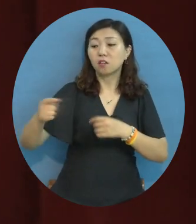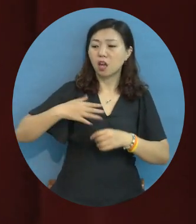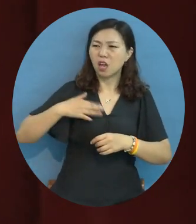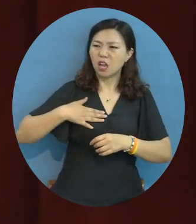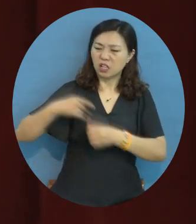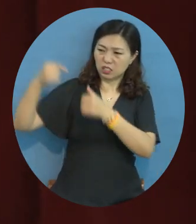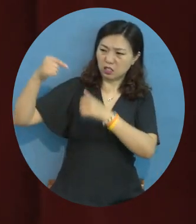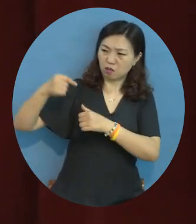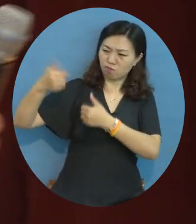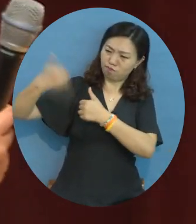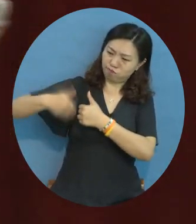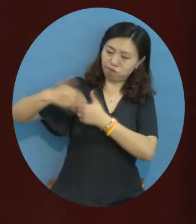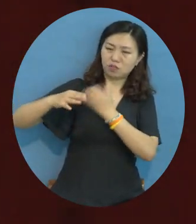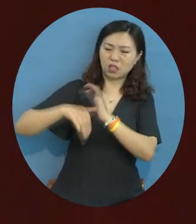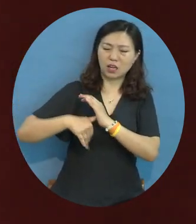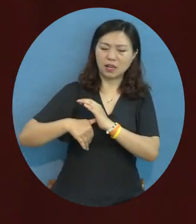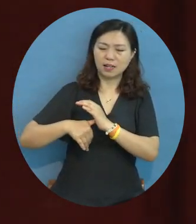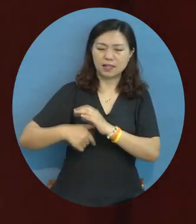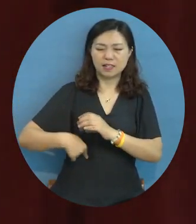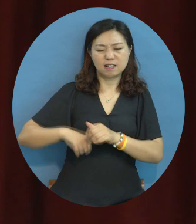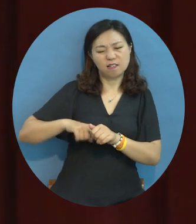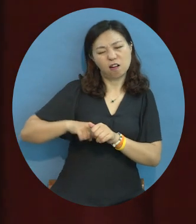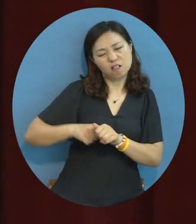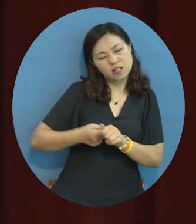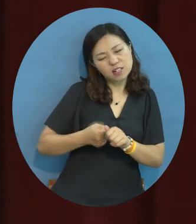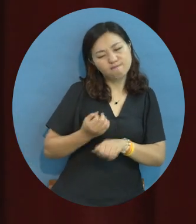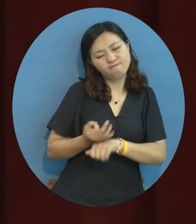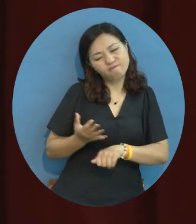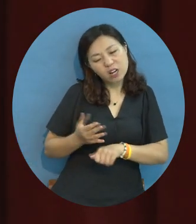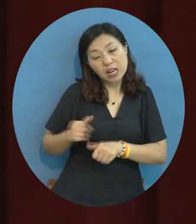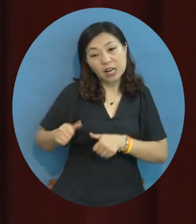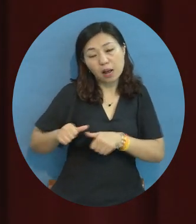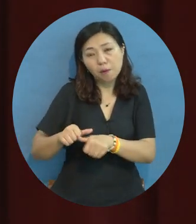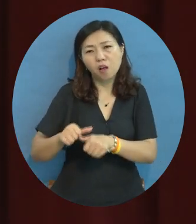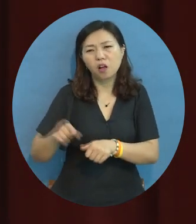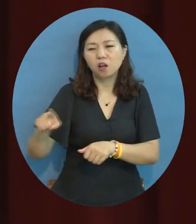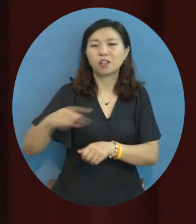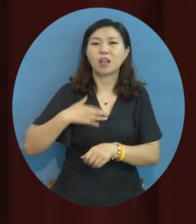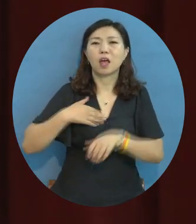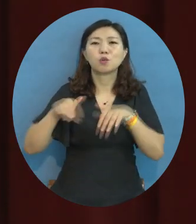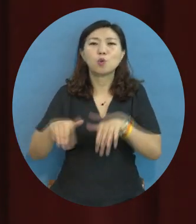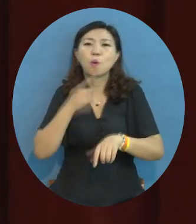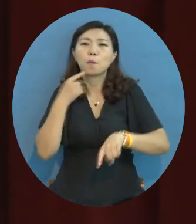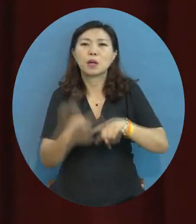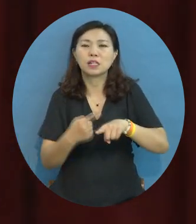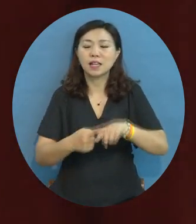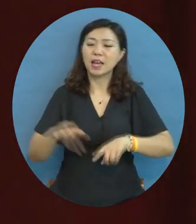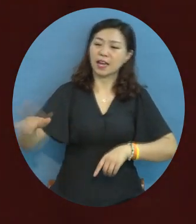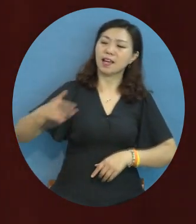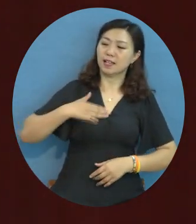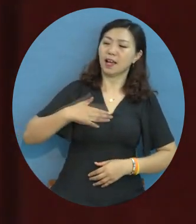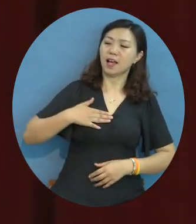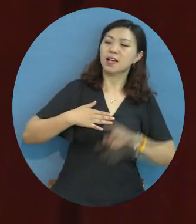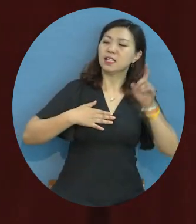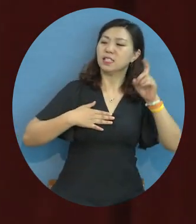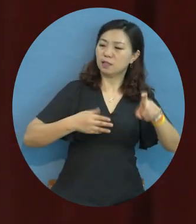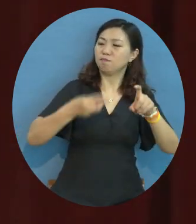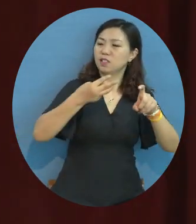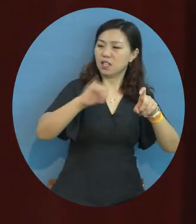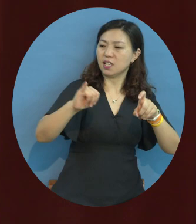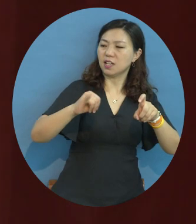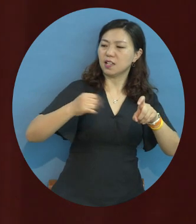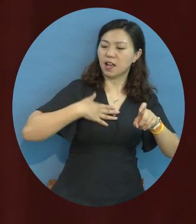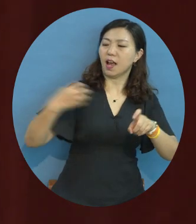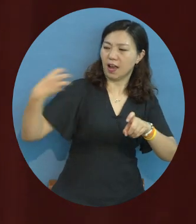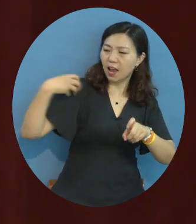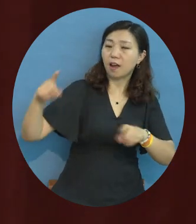어리지. 내 심리 가줄게 하면 누가 갑이고? 제가 갑이죠. 그래. 그리고 군대 뭐 하러 간다?